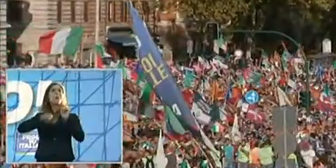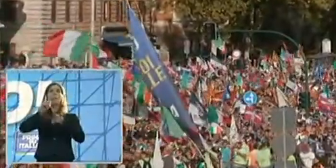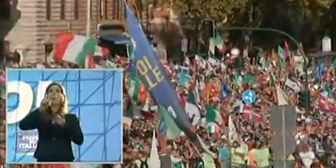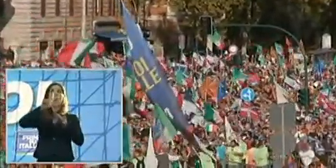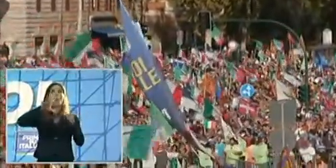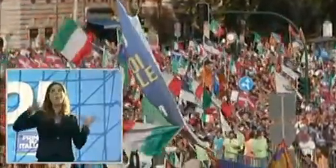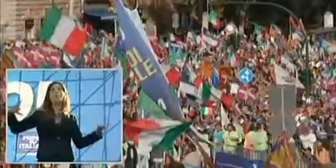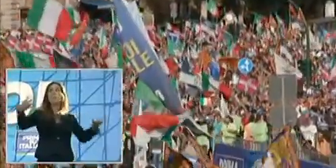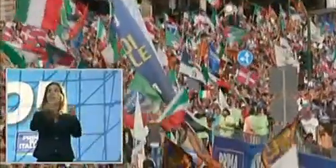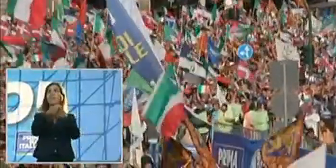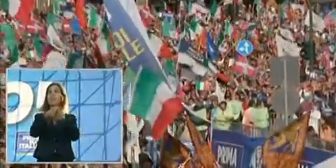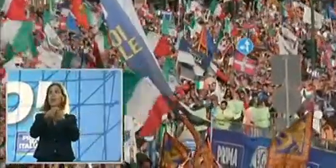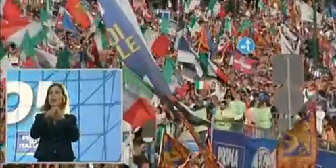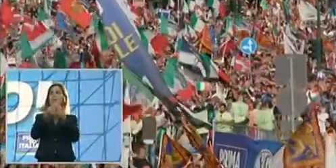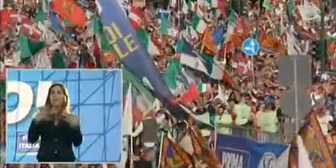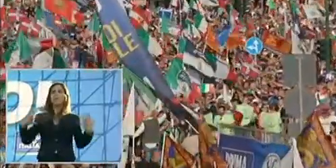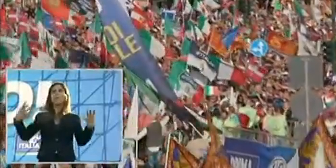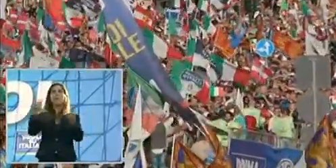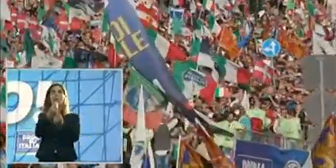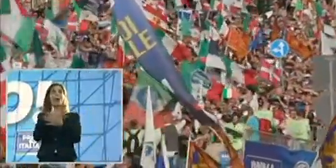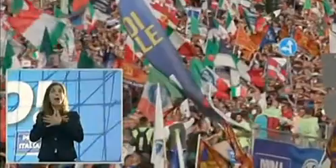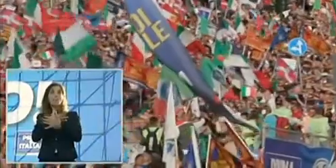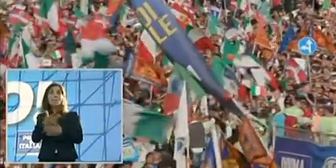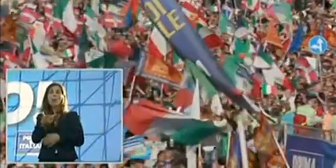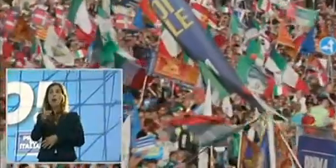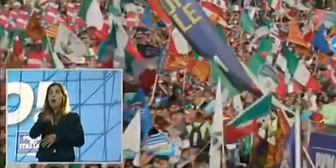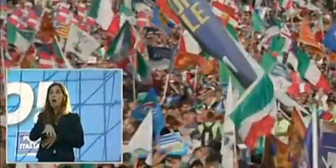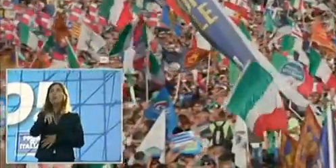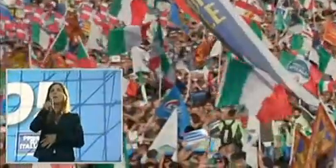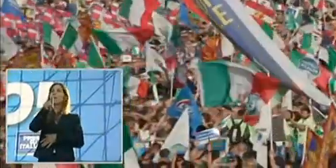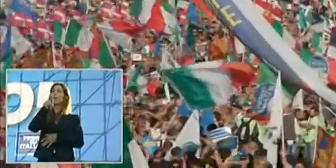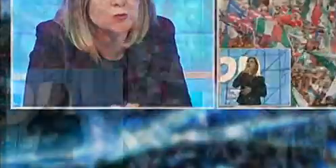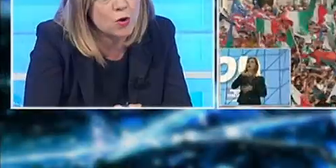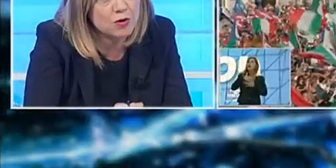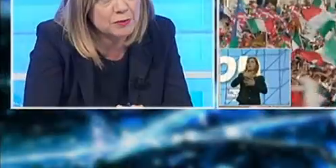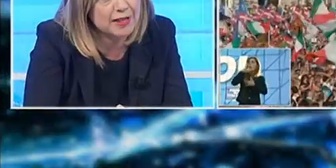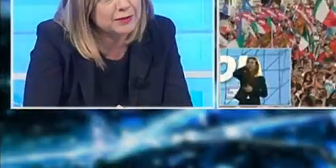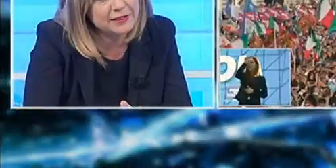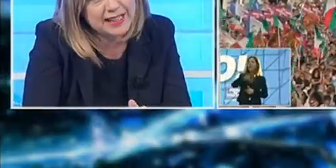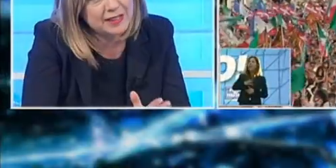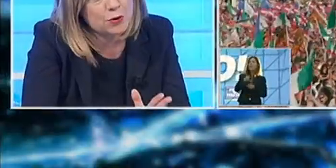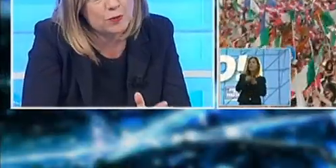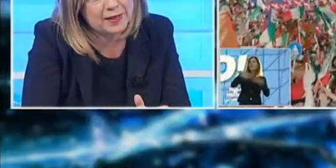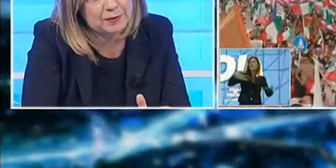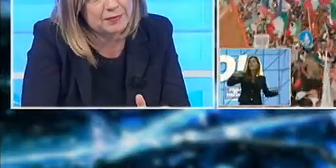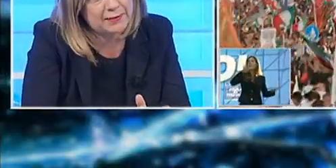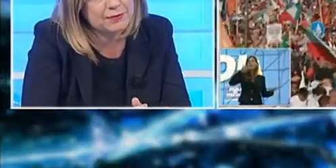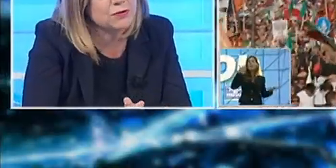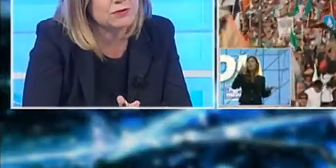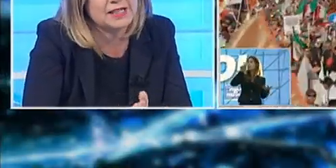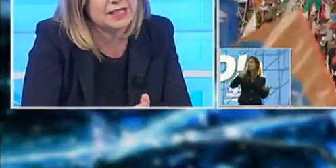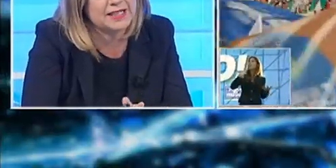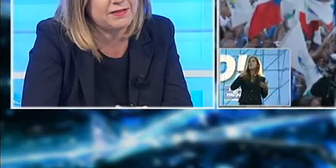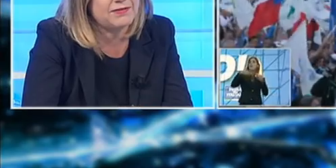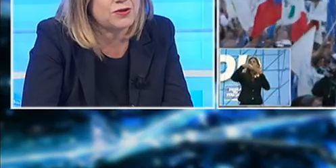ognuno fa la sua parte? Secondo me ognuno fa la sua parte, ma secondo me la linea la dà Salvini e la dà ai suoi più che altro, non è l'Europa il problema, non